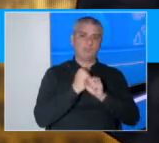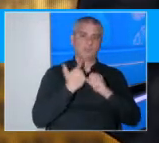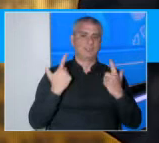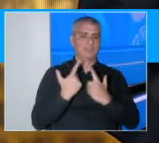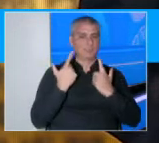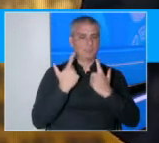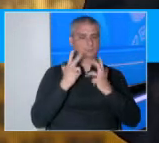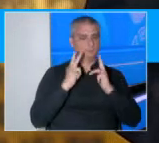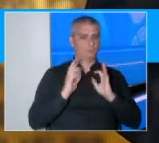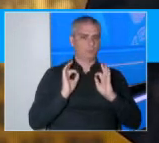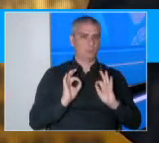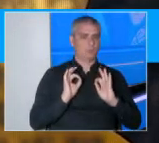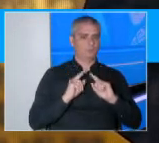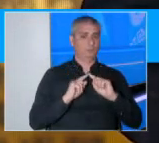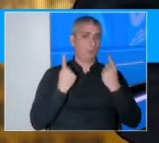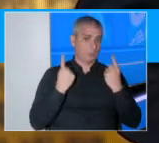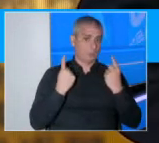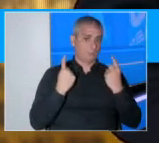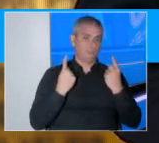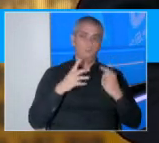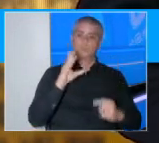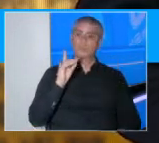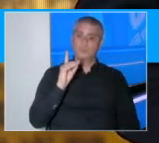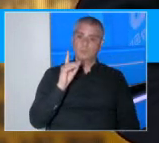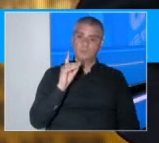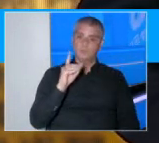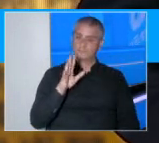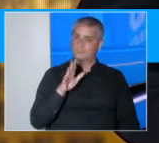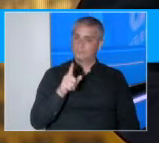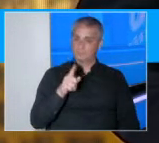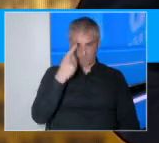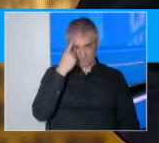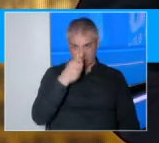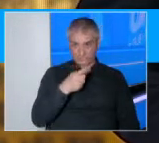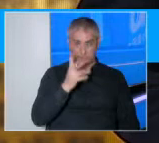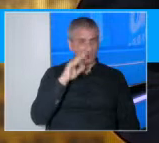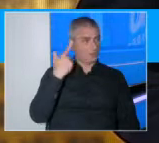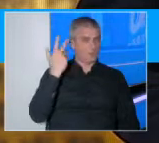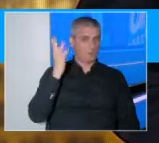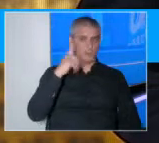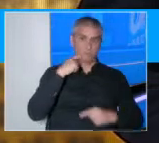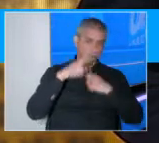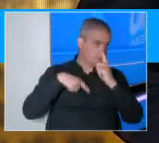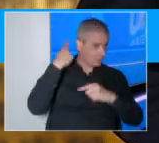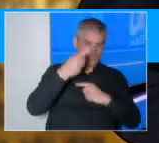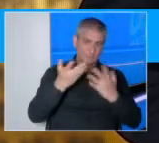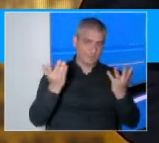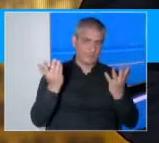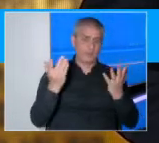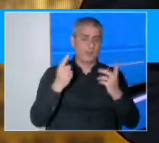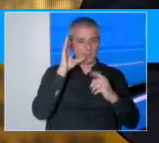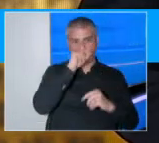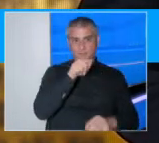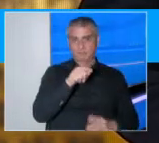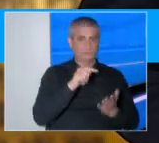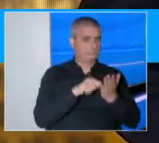אירועים בצורה שונה. דודי פסטימר, כן. זה משהו שיכול ללכת איתנו, אתה יודע, זה יכול ללכת איתנו גם לשנה הבאה, הקונספט